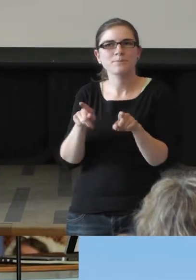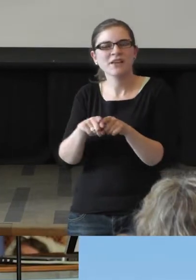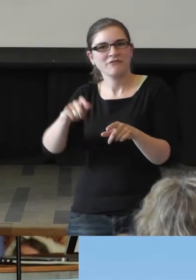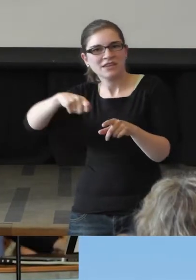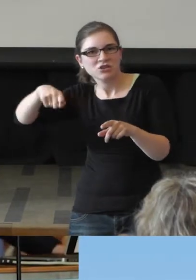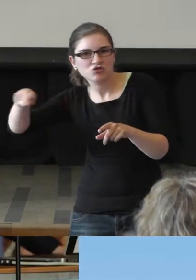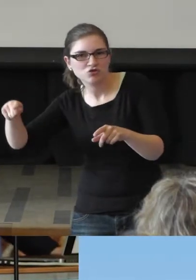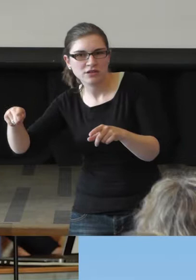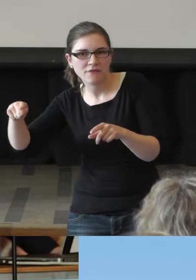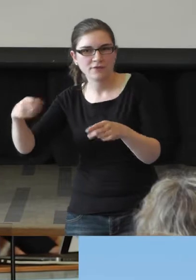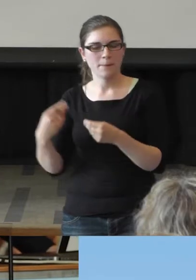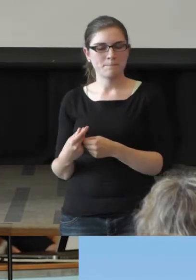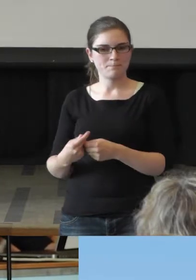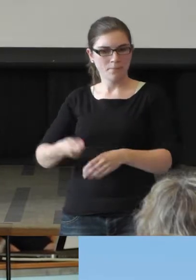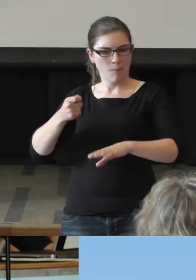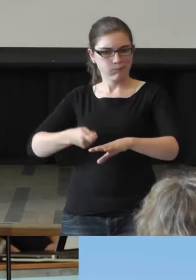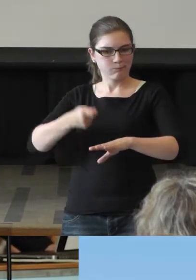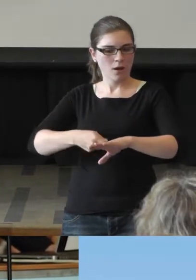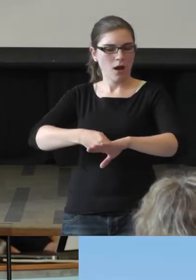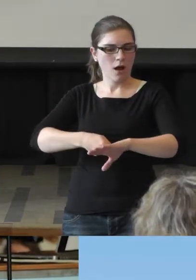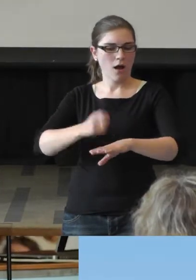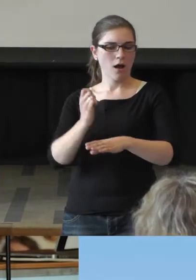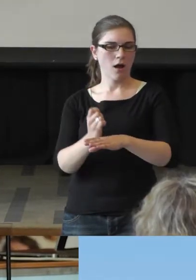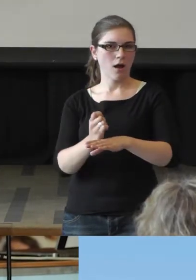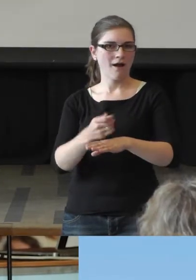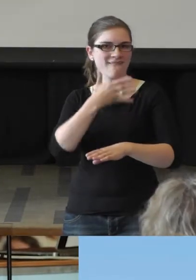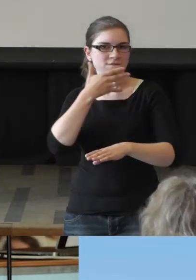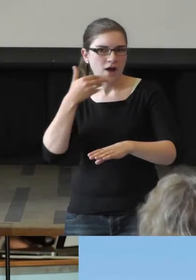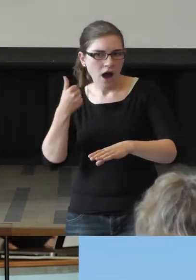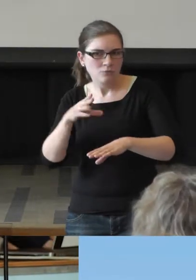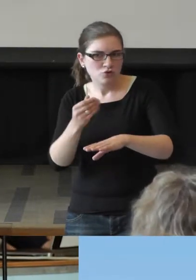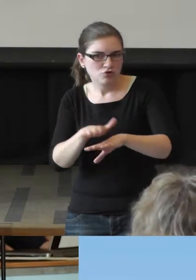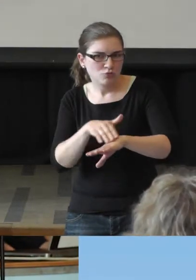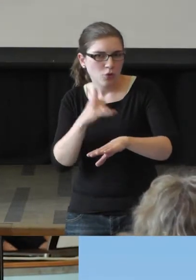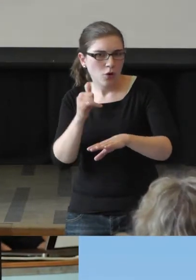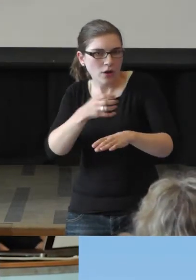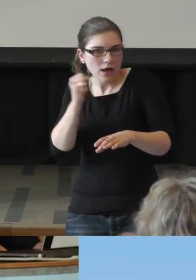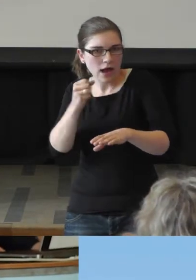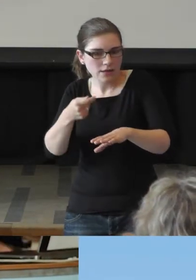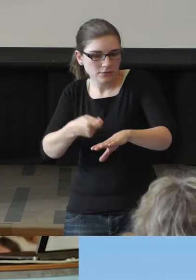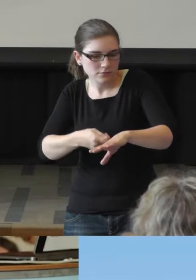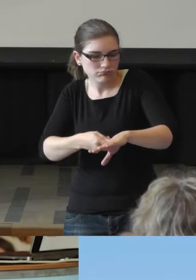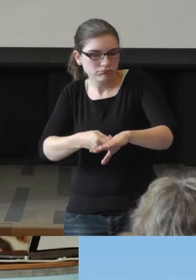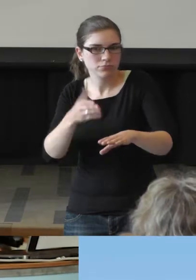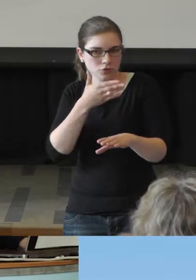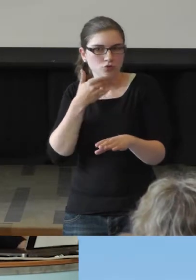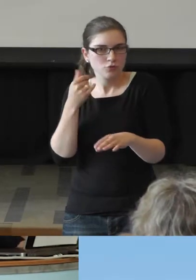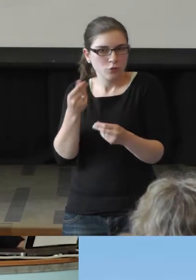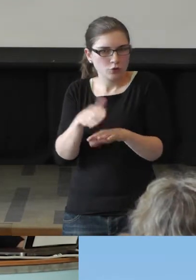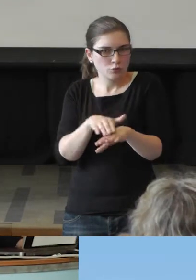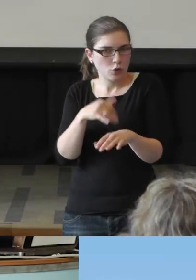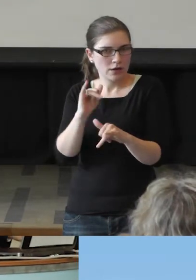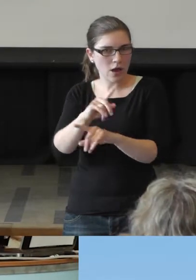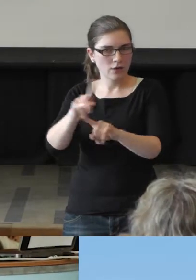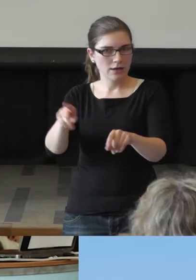Metall und Plastikenden hat, ob Sie Wärme und Kälte unterscheiden können. Das ist erstmal die Einteilung, ob da überhaupt eine Neuropathie vorliegt und wie ausgeprägt die